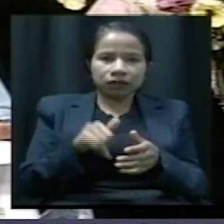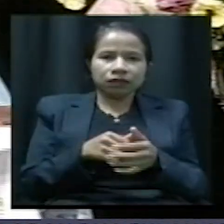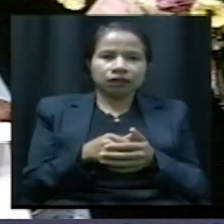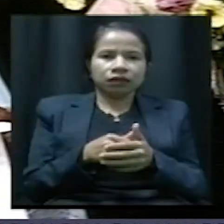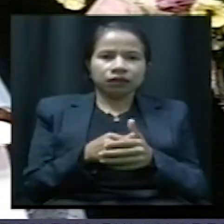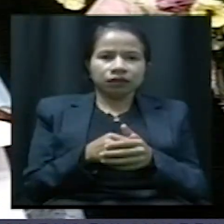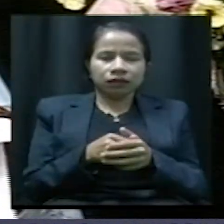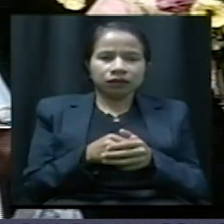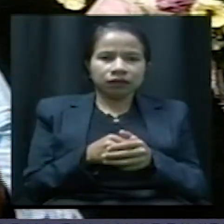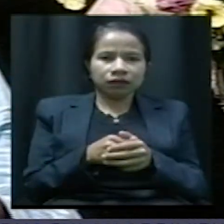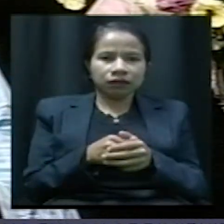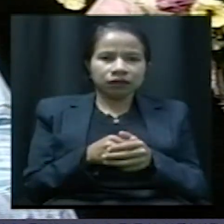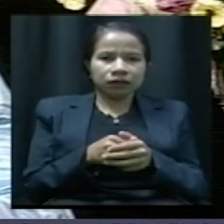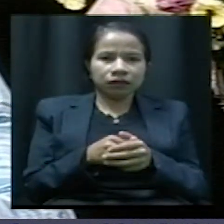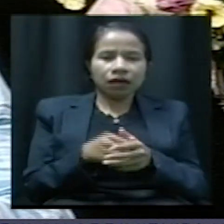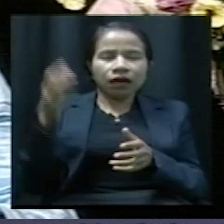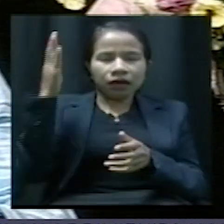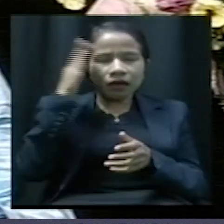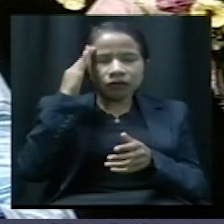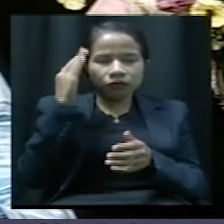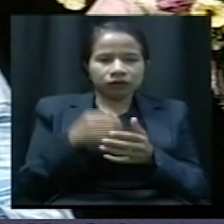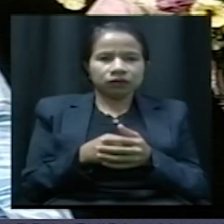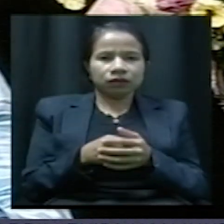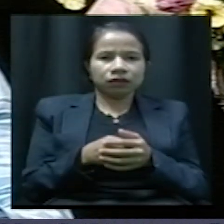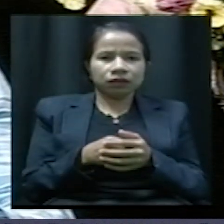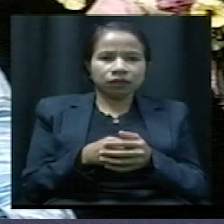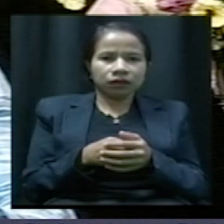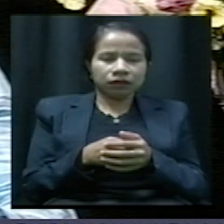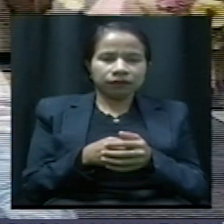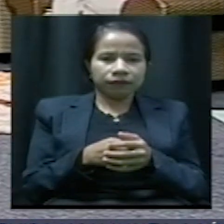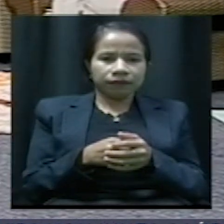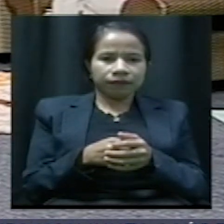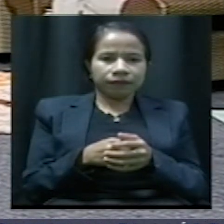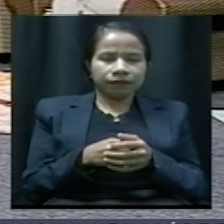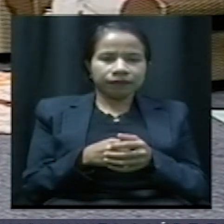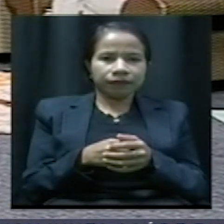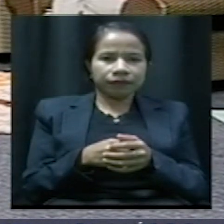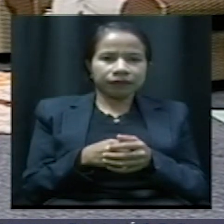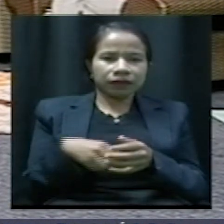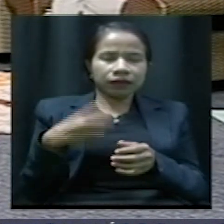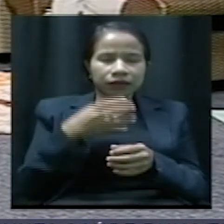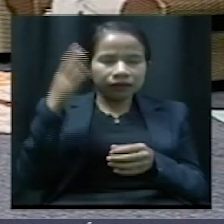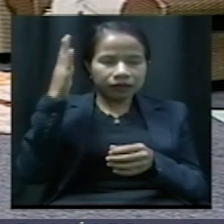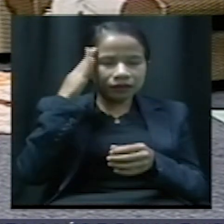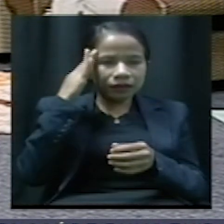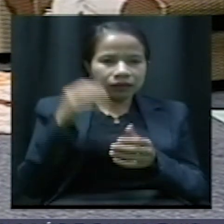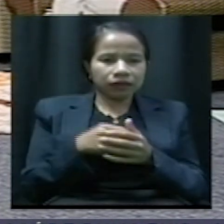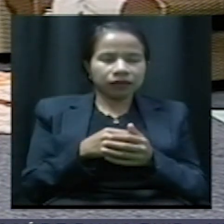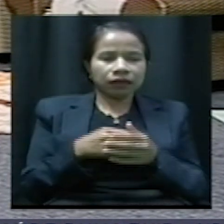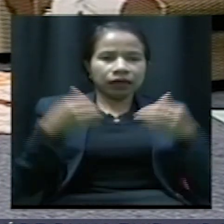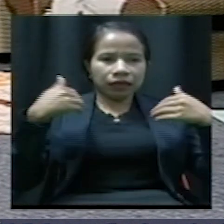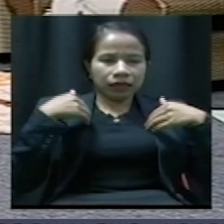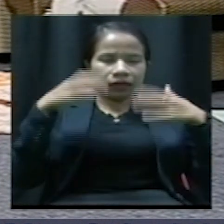sirania insight sirania pensamento sirania sistema ne best established ya depois ami usan sa me yang tang itah tene kata iha